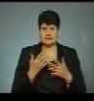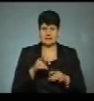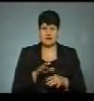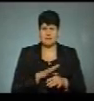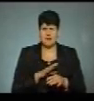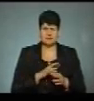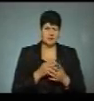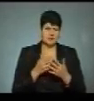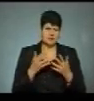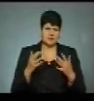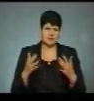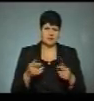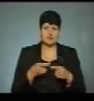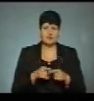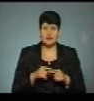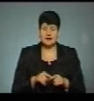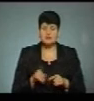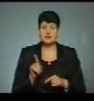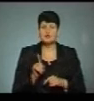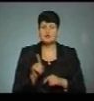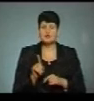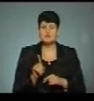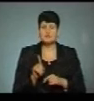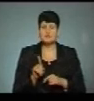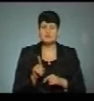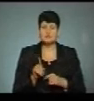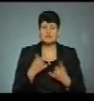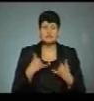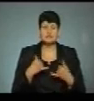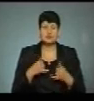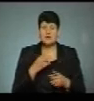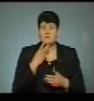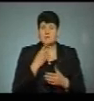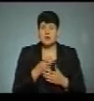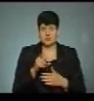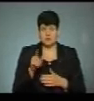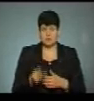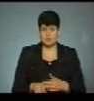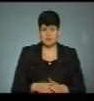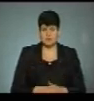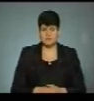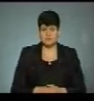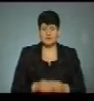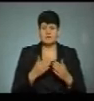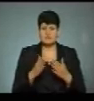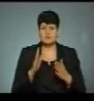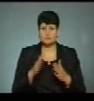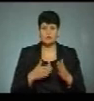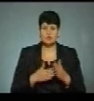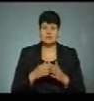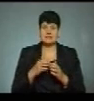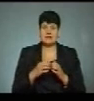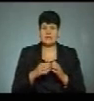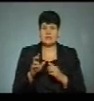багатство і різноманіття тих технік, що вражає бачення людини. Виставка діятиме до середини